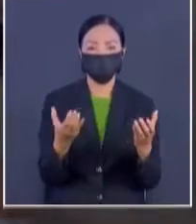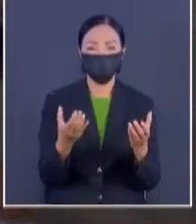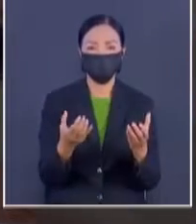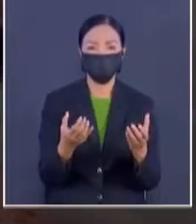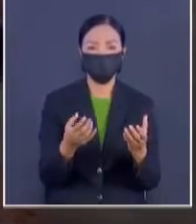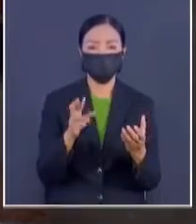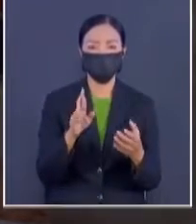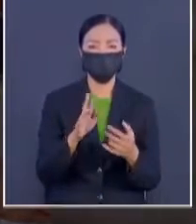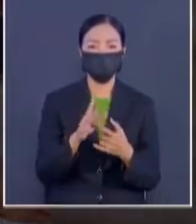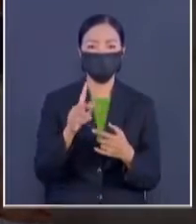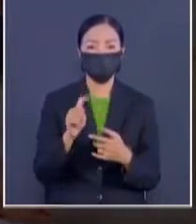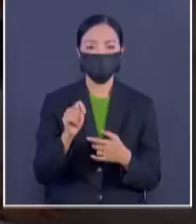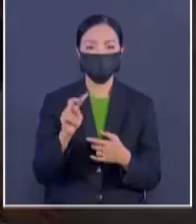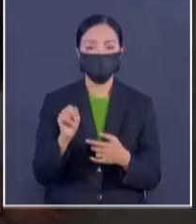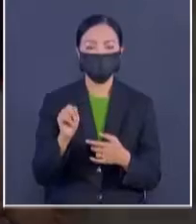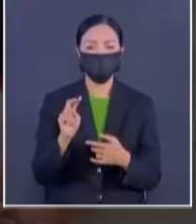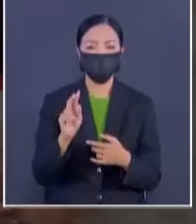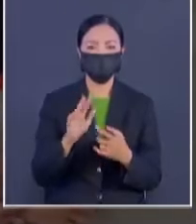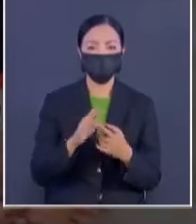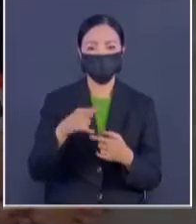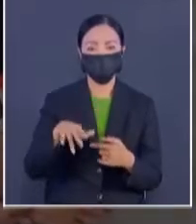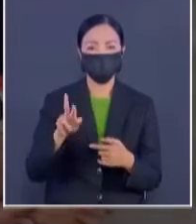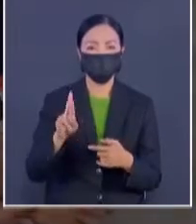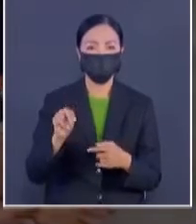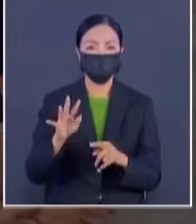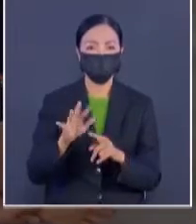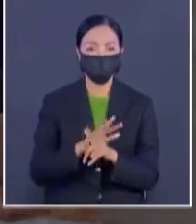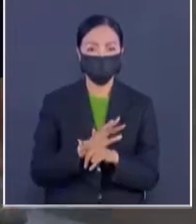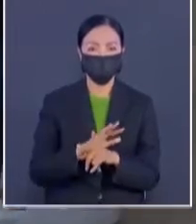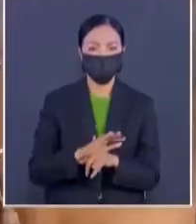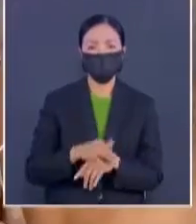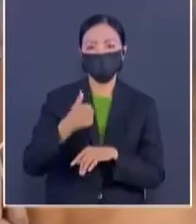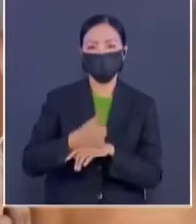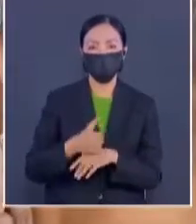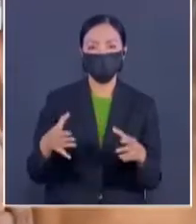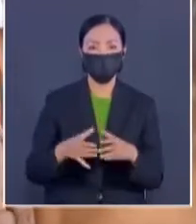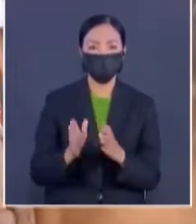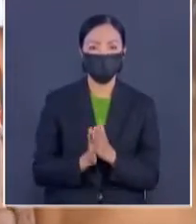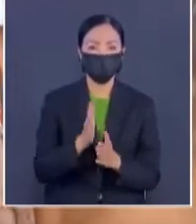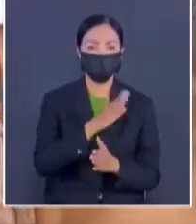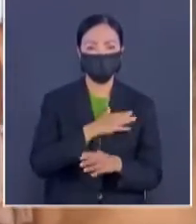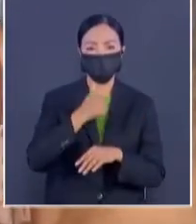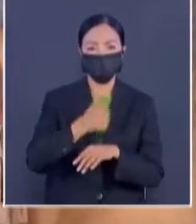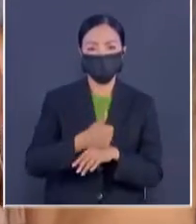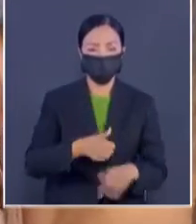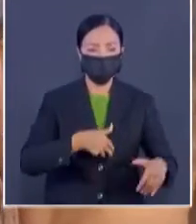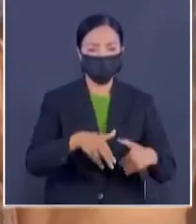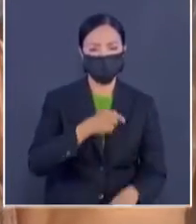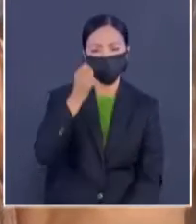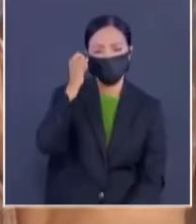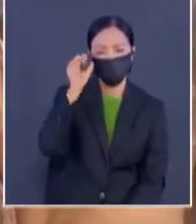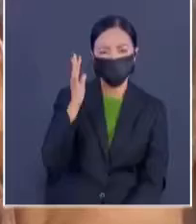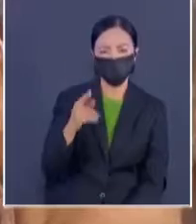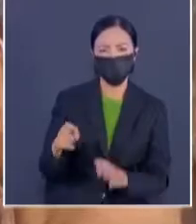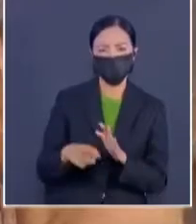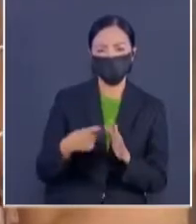ป็นเจ้าคณะจังหวัดปทุมธานีชาวบ้านบอกเป็นเสียงเดียวกันว่าตกใจเลยพอทราบข่าวแล้วไม่เข้าใจเหตุผลอ